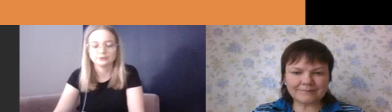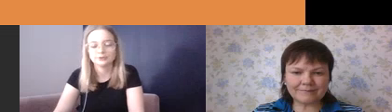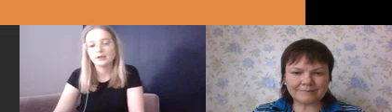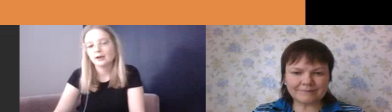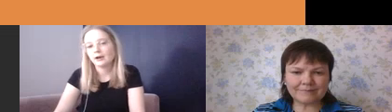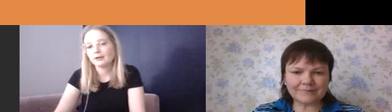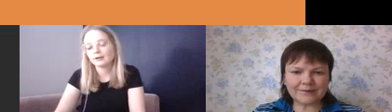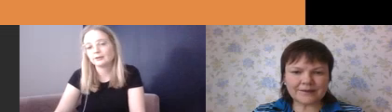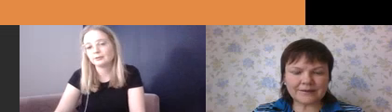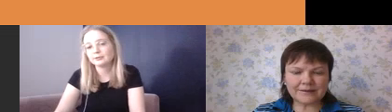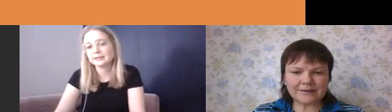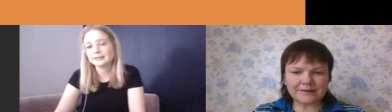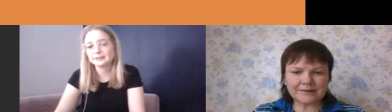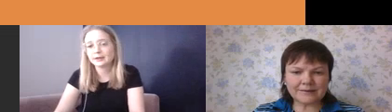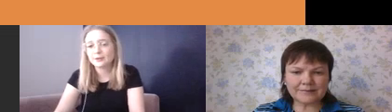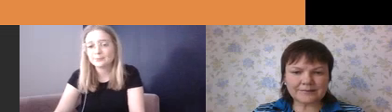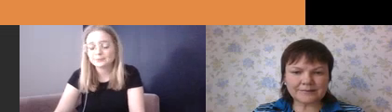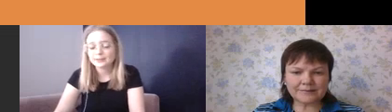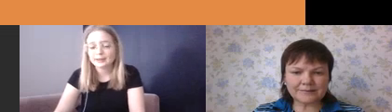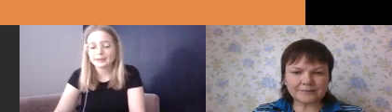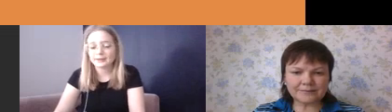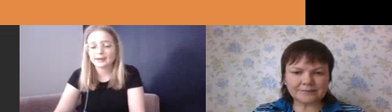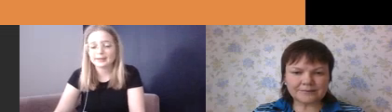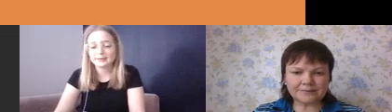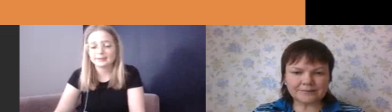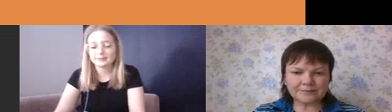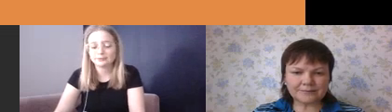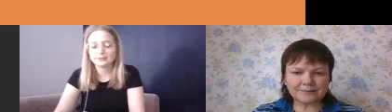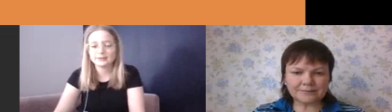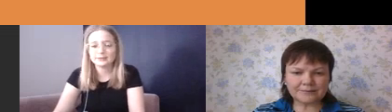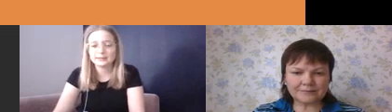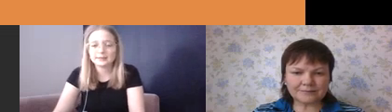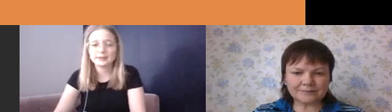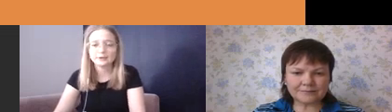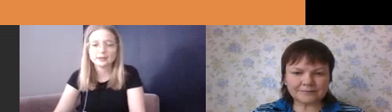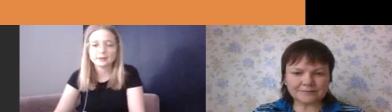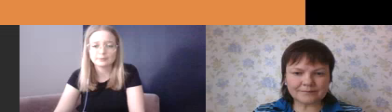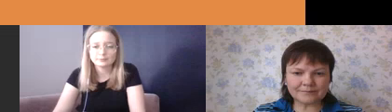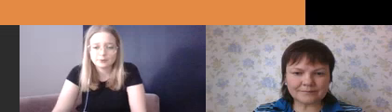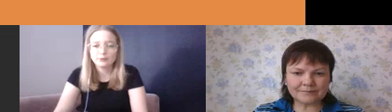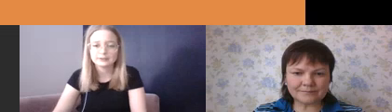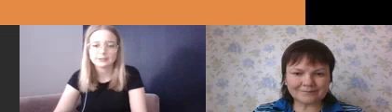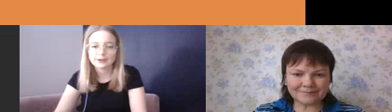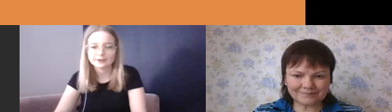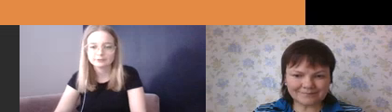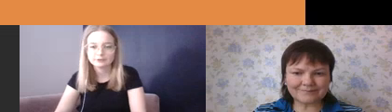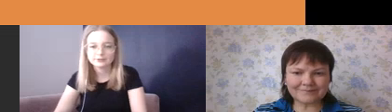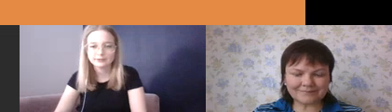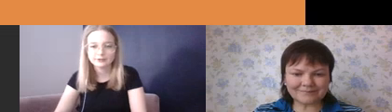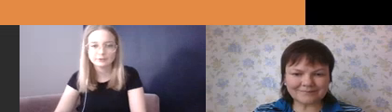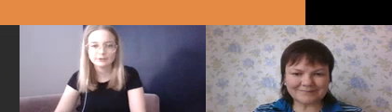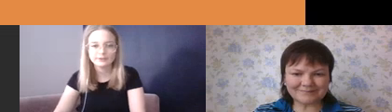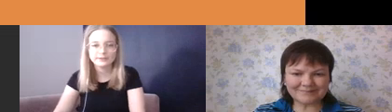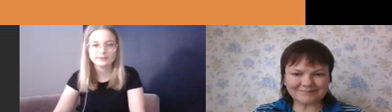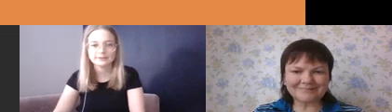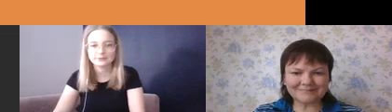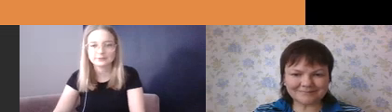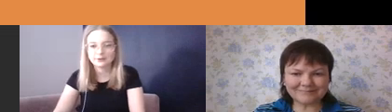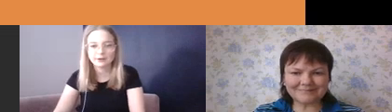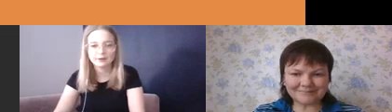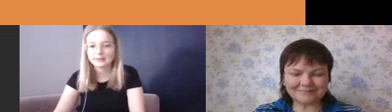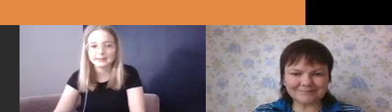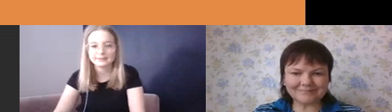valikuga seotud. Aga nagu siin ennist ka räägite, et, et huvitas näitleja töö ja no, proovisin ja no, sain aru, et te